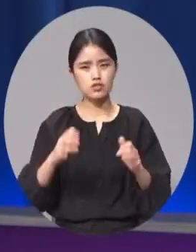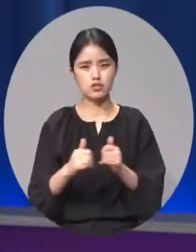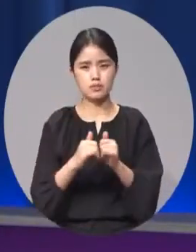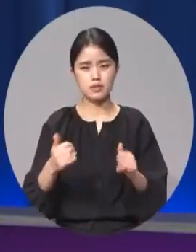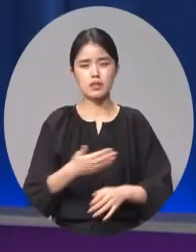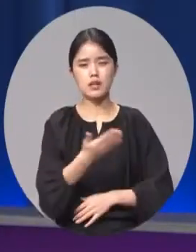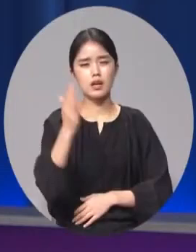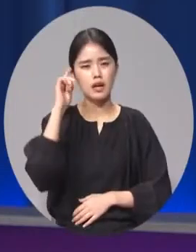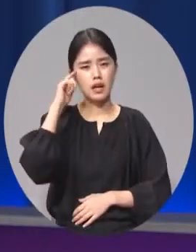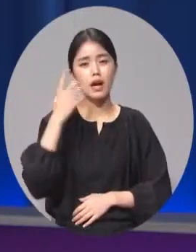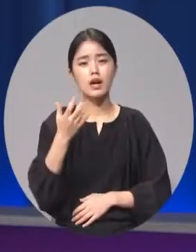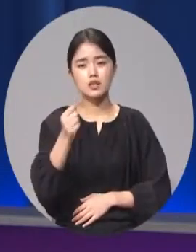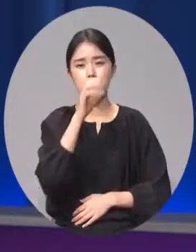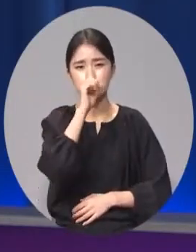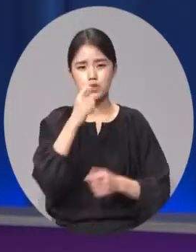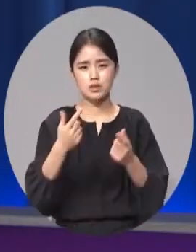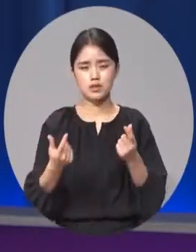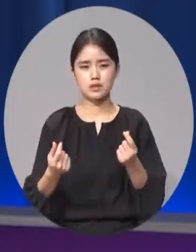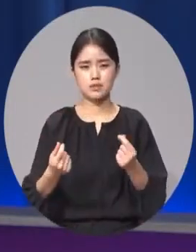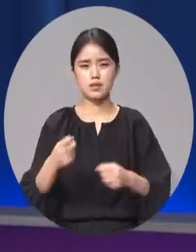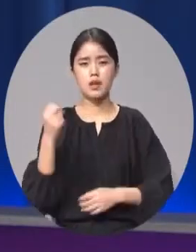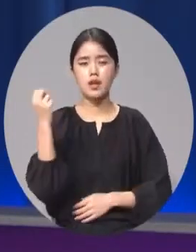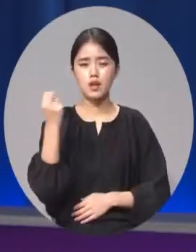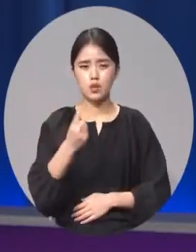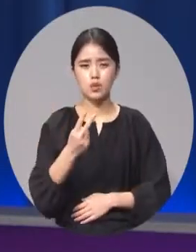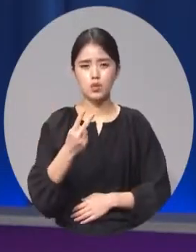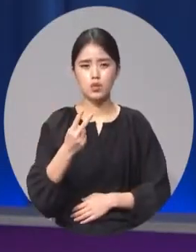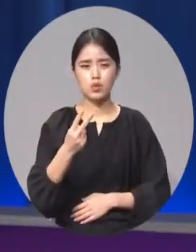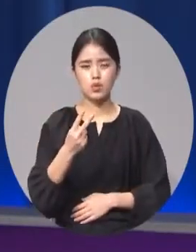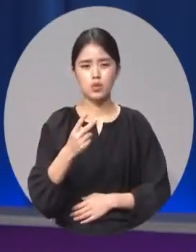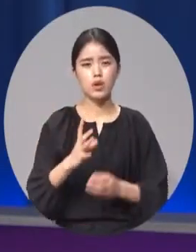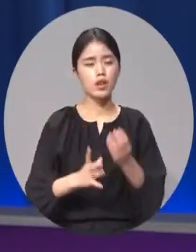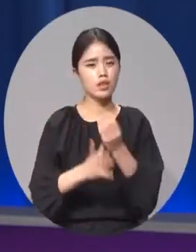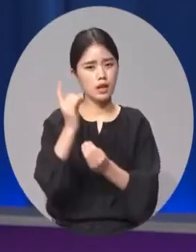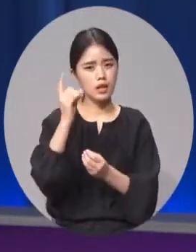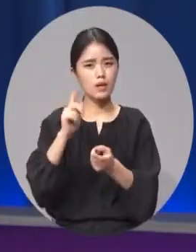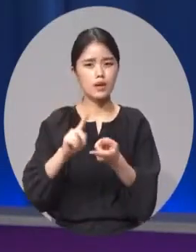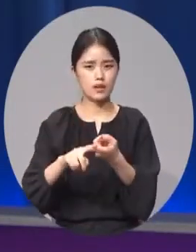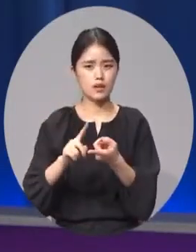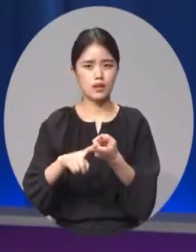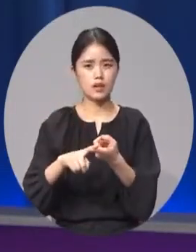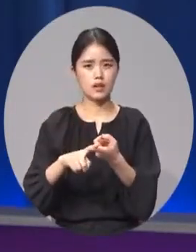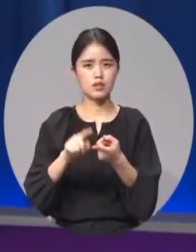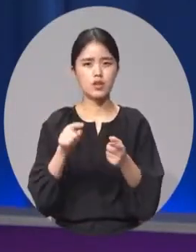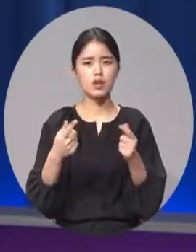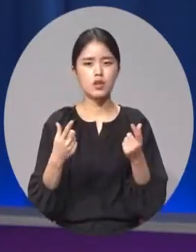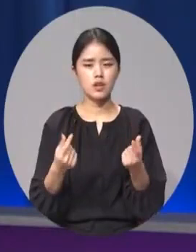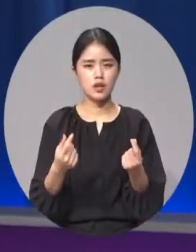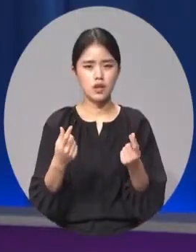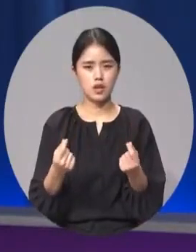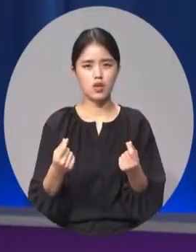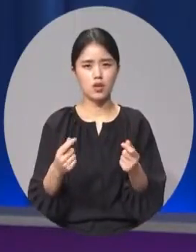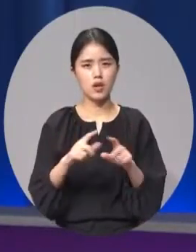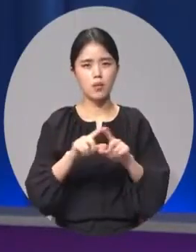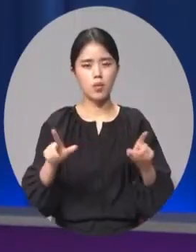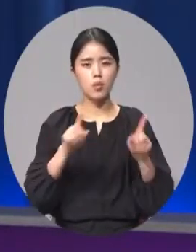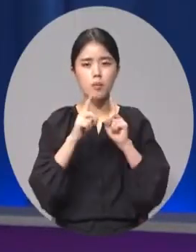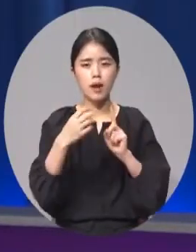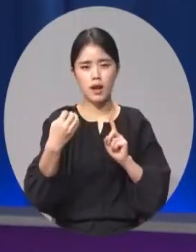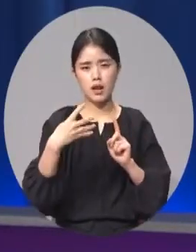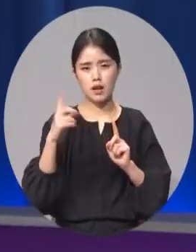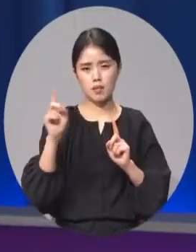가졌으면 좋겠습니다 1 그리고 또 뭐 다니러 대해서 이렇게 지중해 보는 말 중에